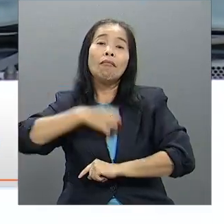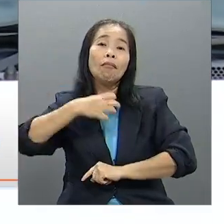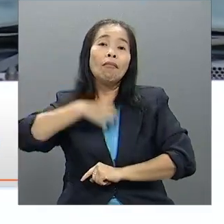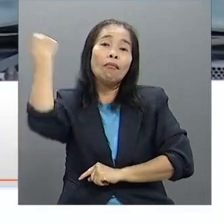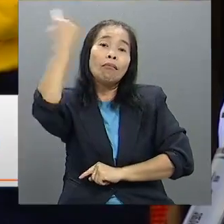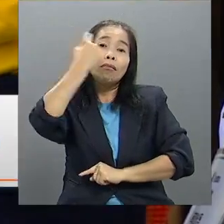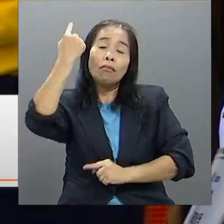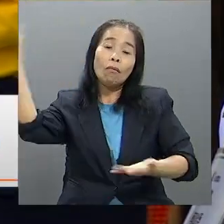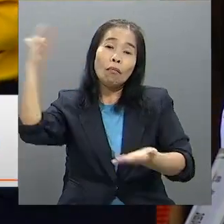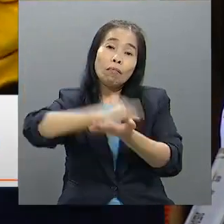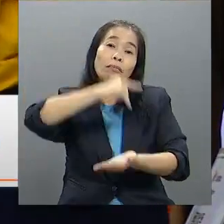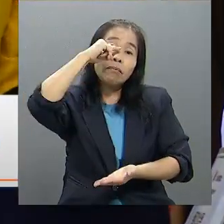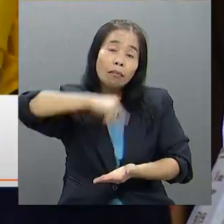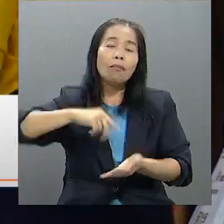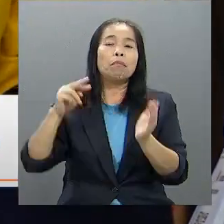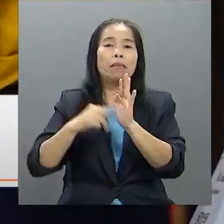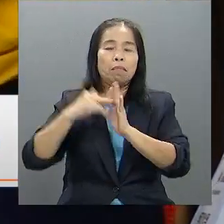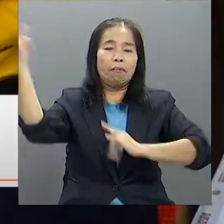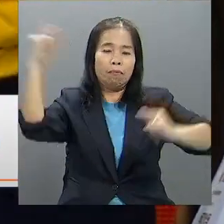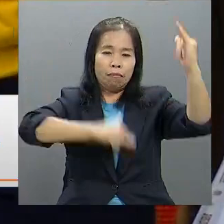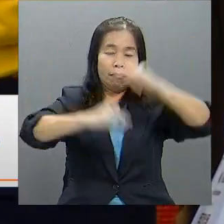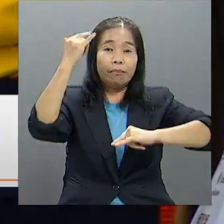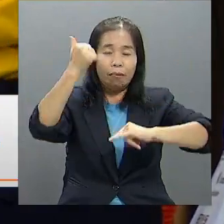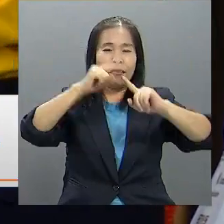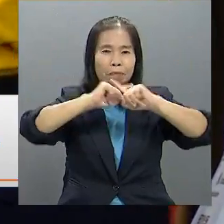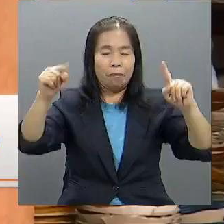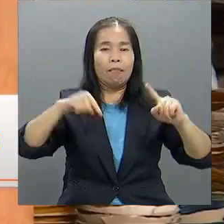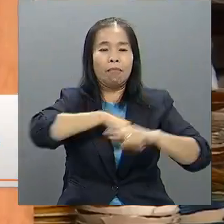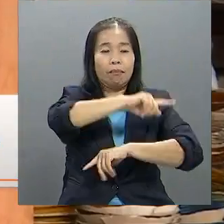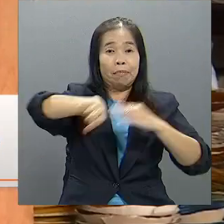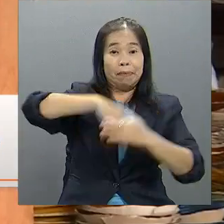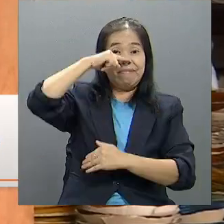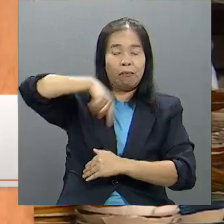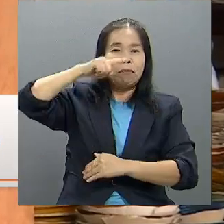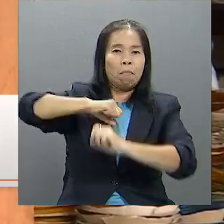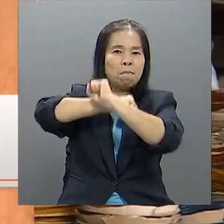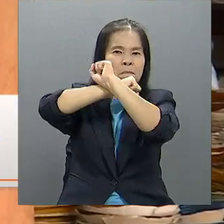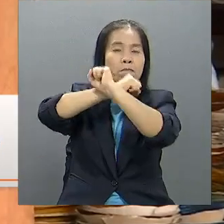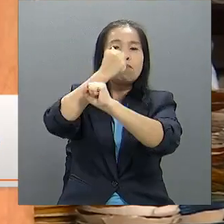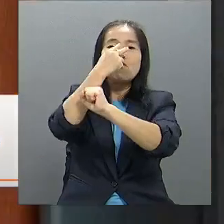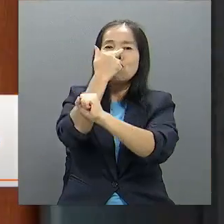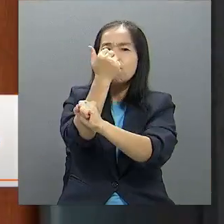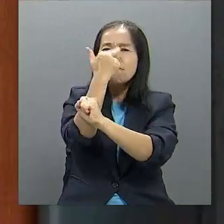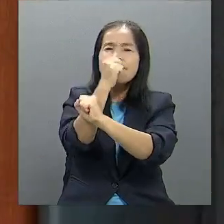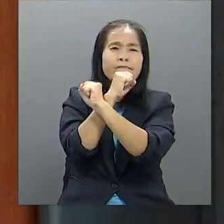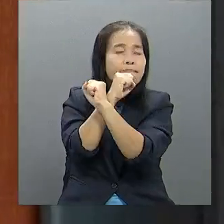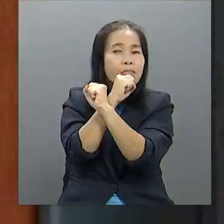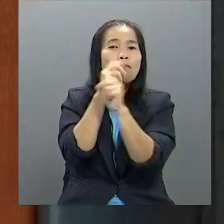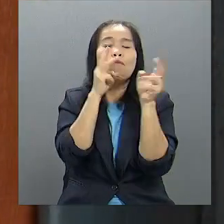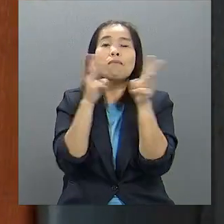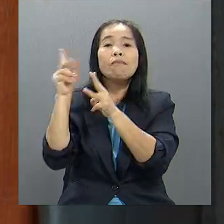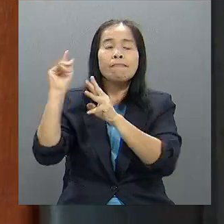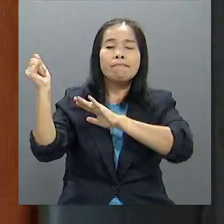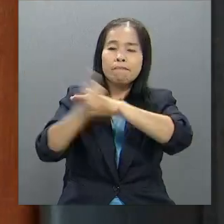บคุมไม่ให้เกิดความเสียหายมากนะครับอันนั้นควรจะเป็นเป้าหมายไม่ใช่ตัวเลขศูนย์นะ